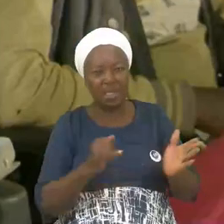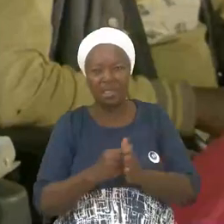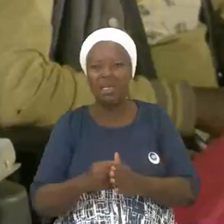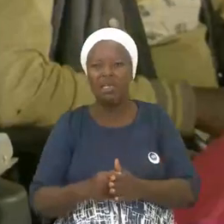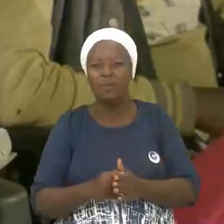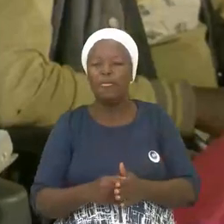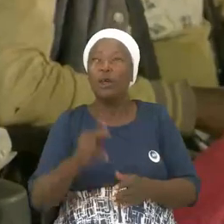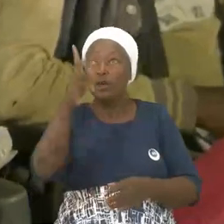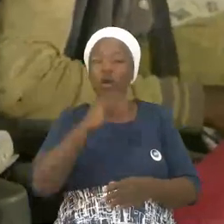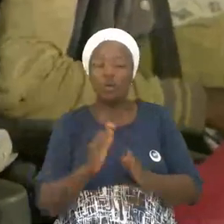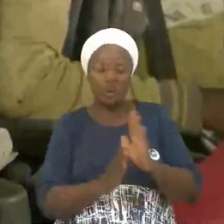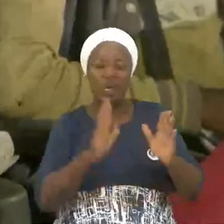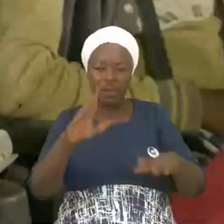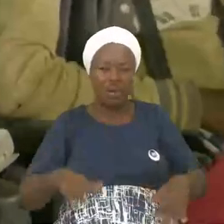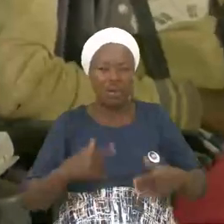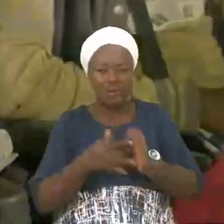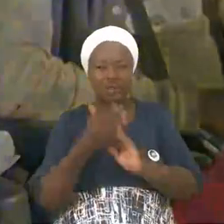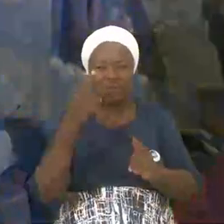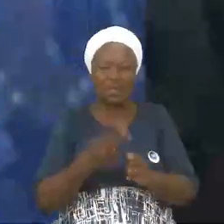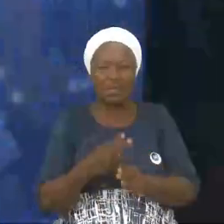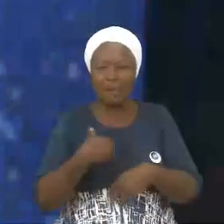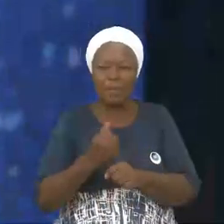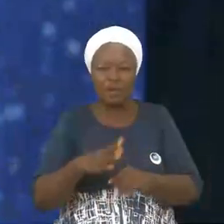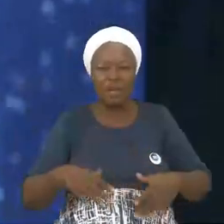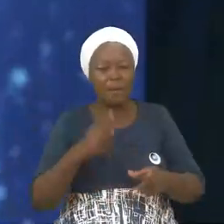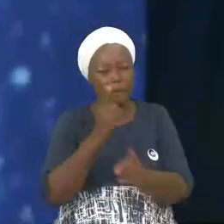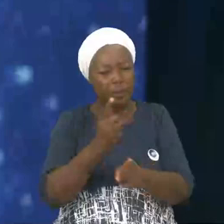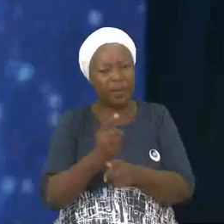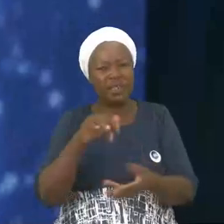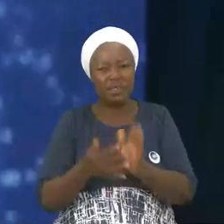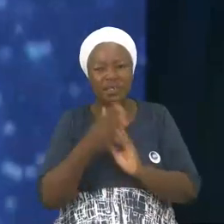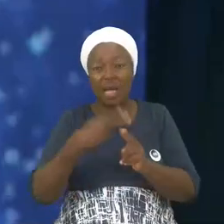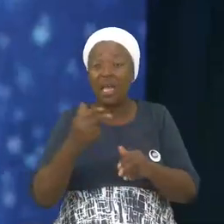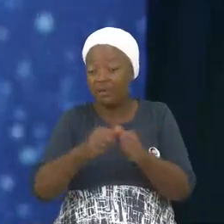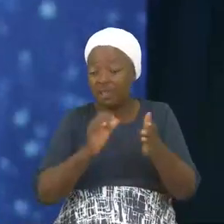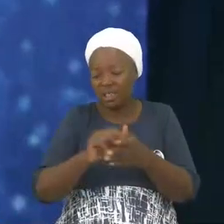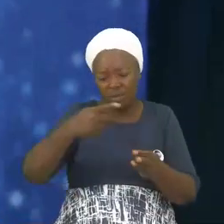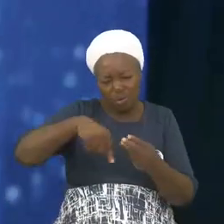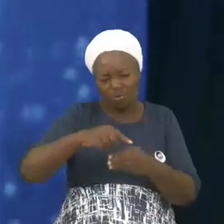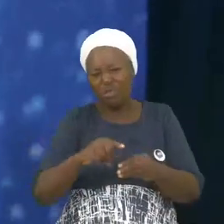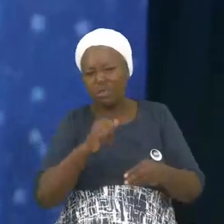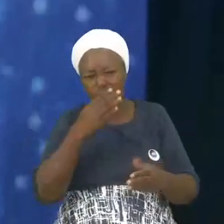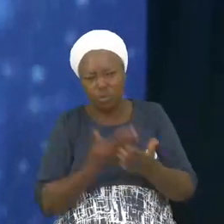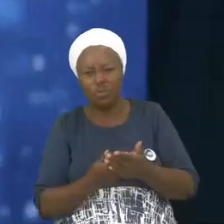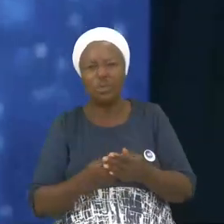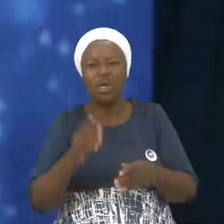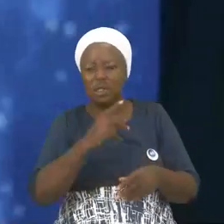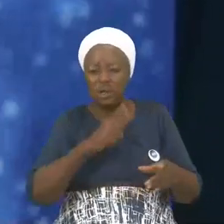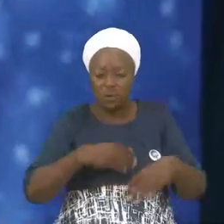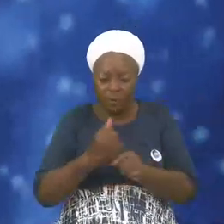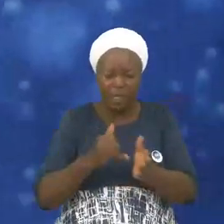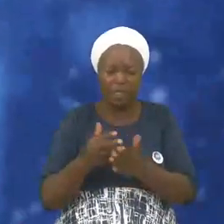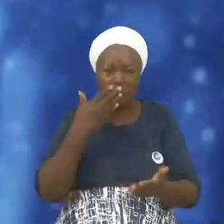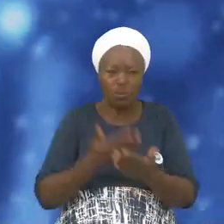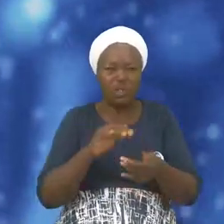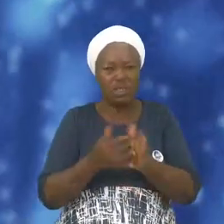Et l'affermir et le soutenir. Il va ordonner ta vie. Il va redresser ta vie. Tout ce qui est à la